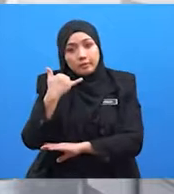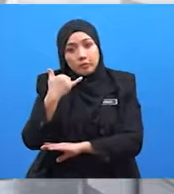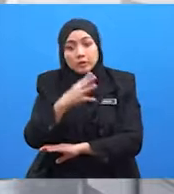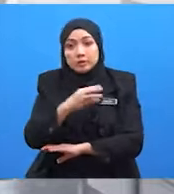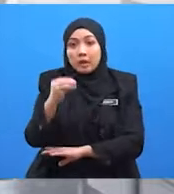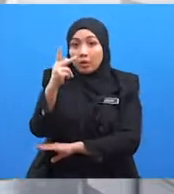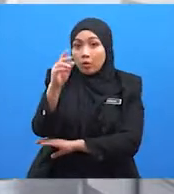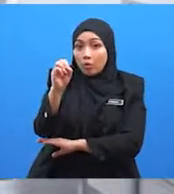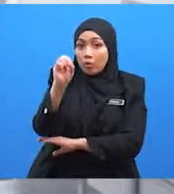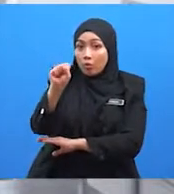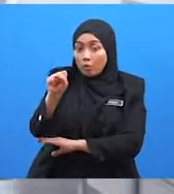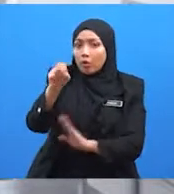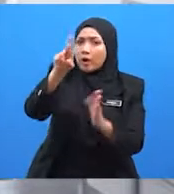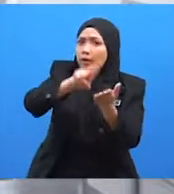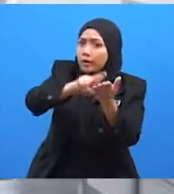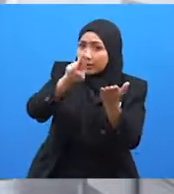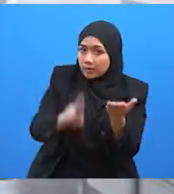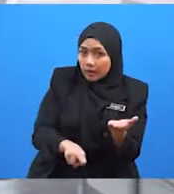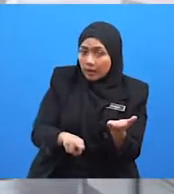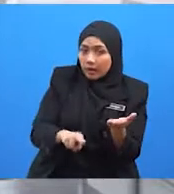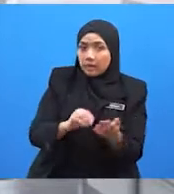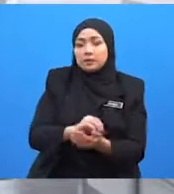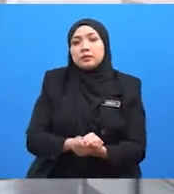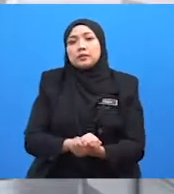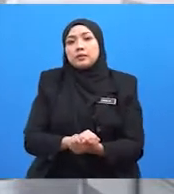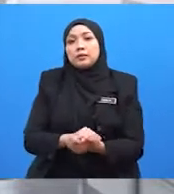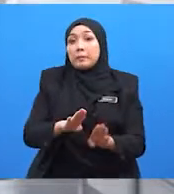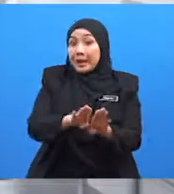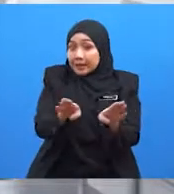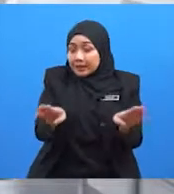lebih rendah berbanding tenaga manusia.